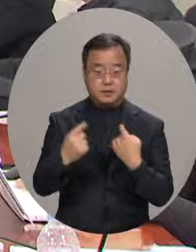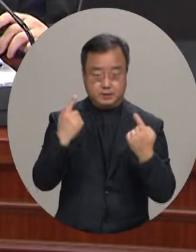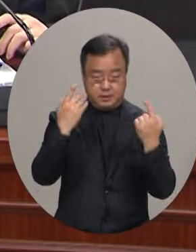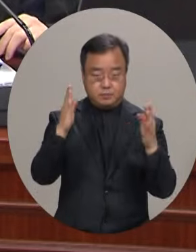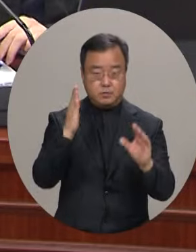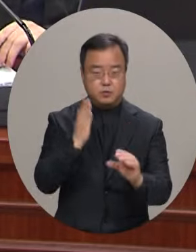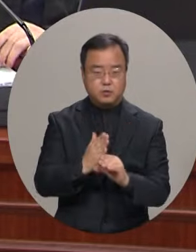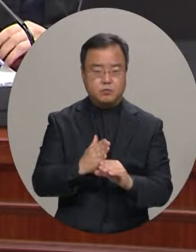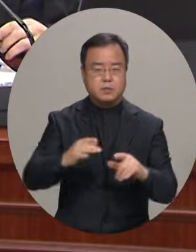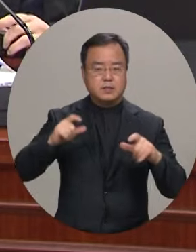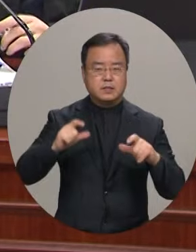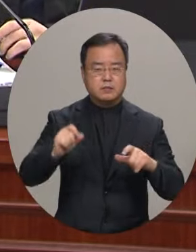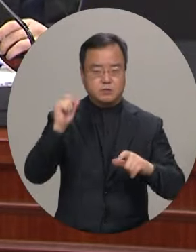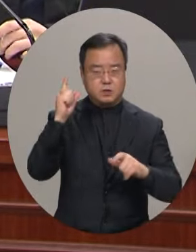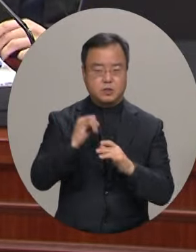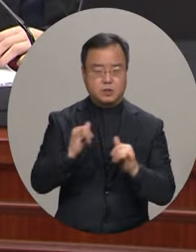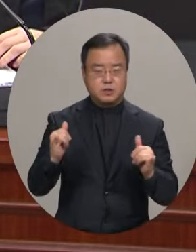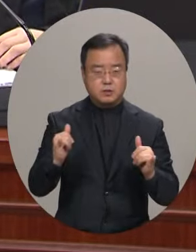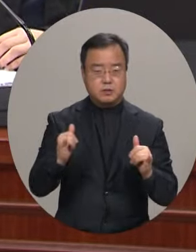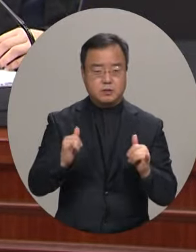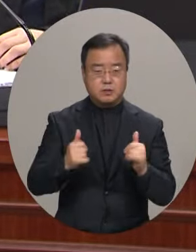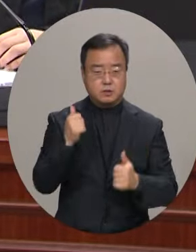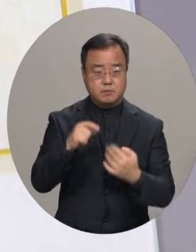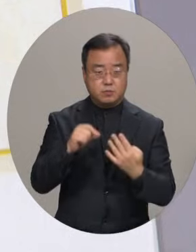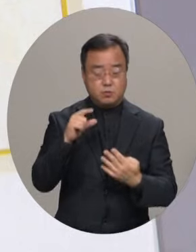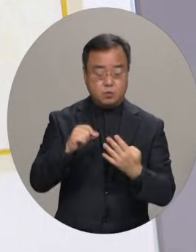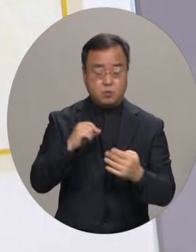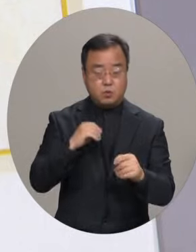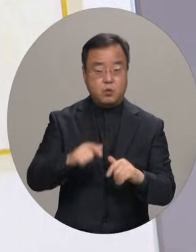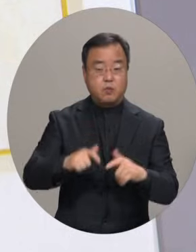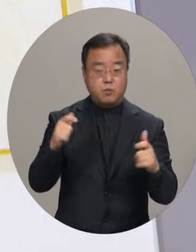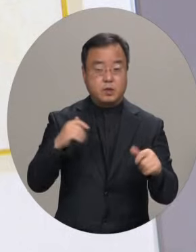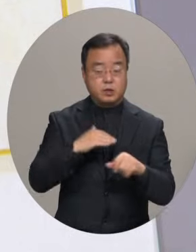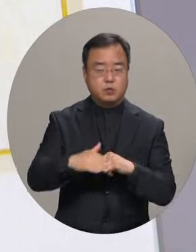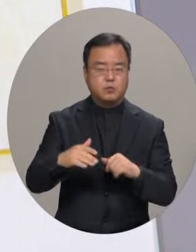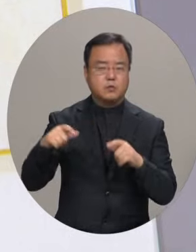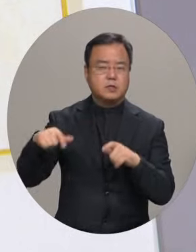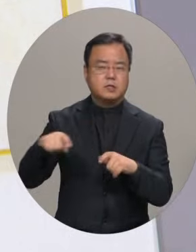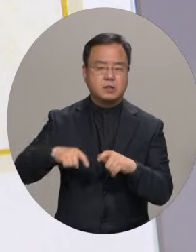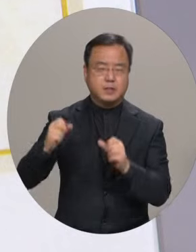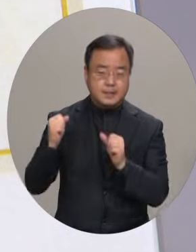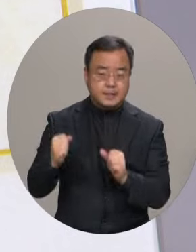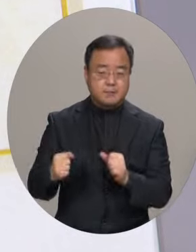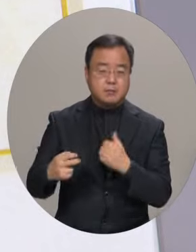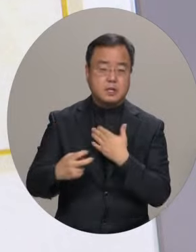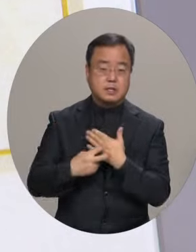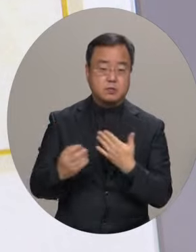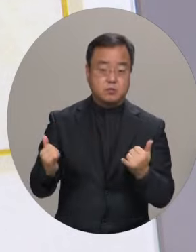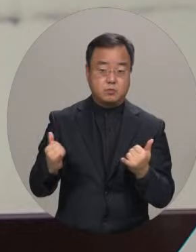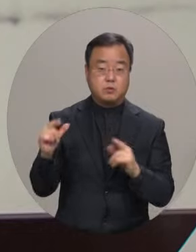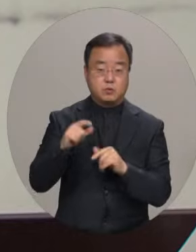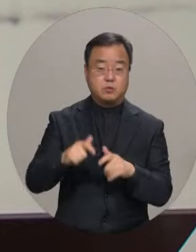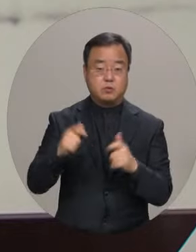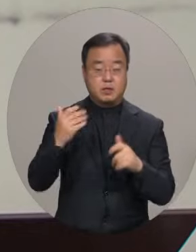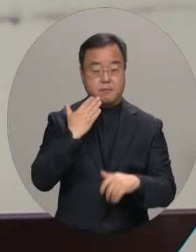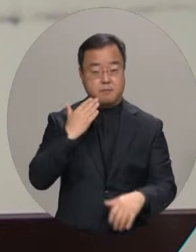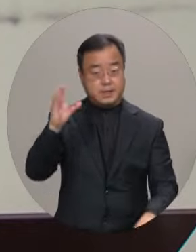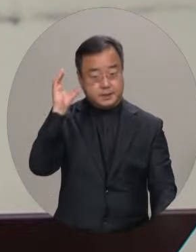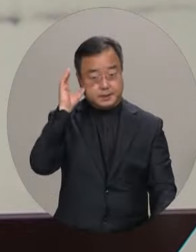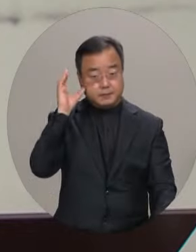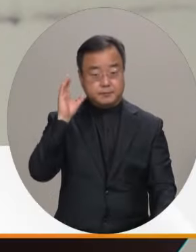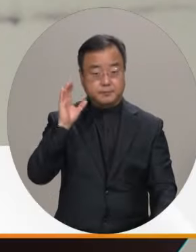지역인재 전형의 확대 등으로 지역에 상주하는 학생이 의료 인력으로 이어질 수 있다는 기대도 있습니다